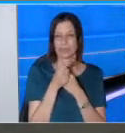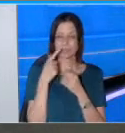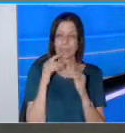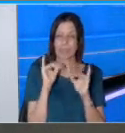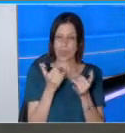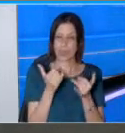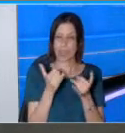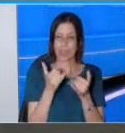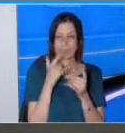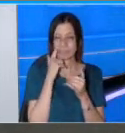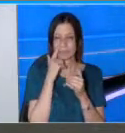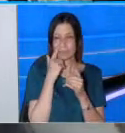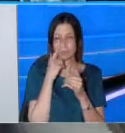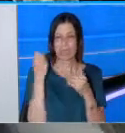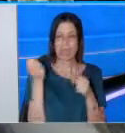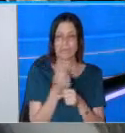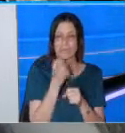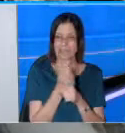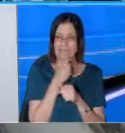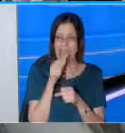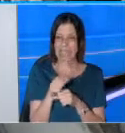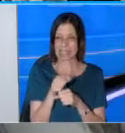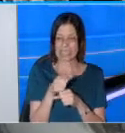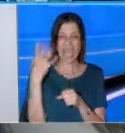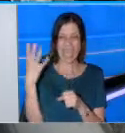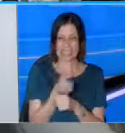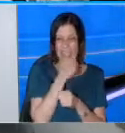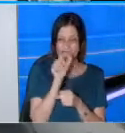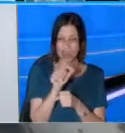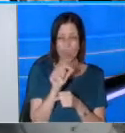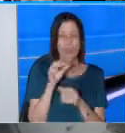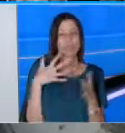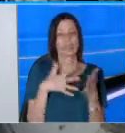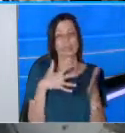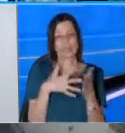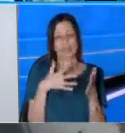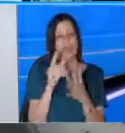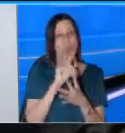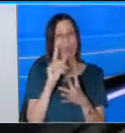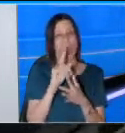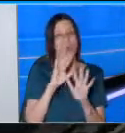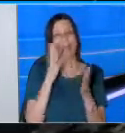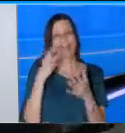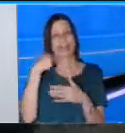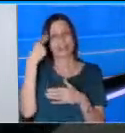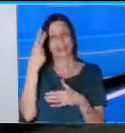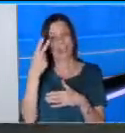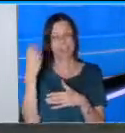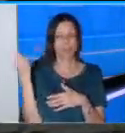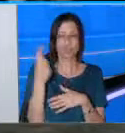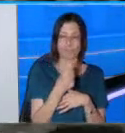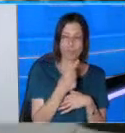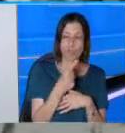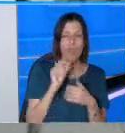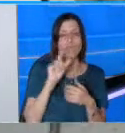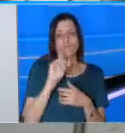והנכונה. המבצע הזה, הצלחתו תימדד לא במה שיקרה בשבוע